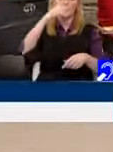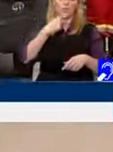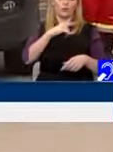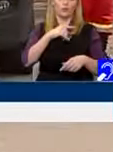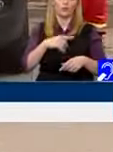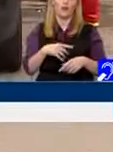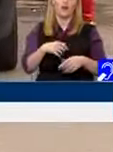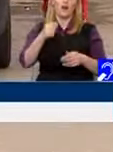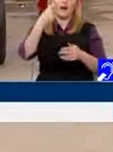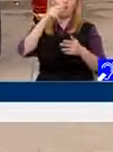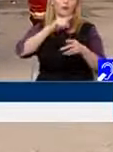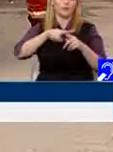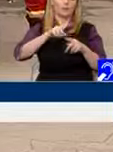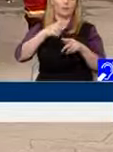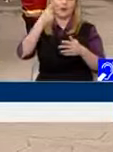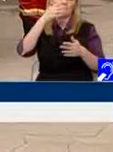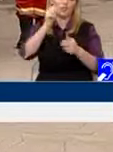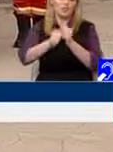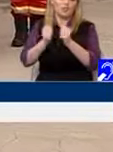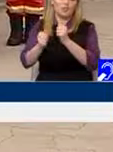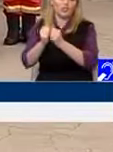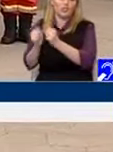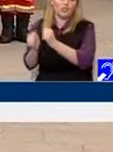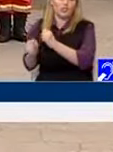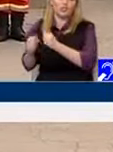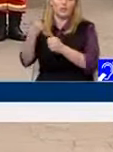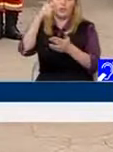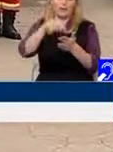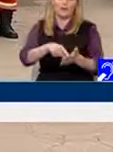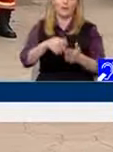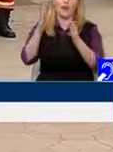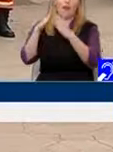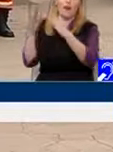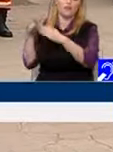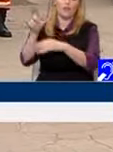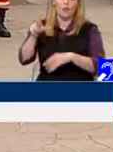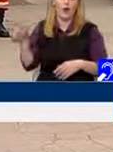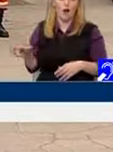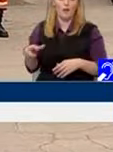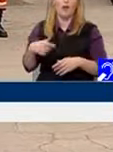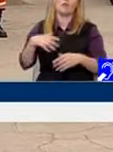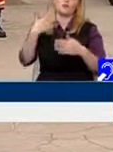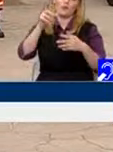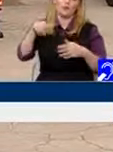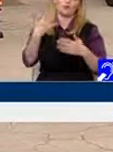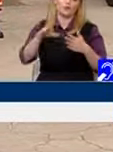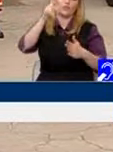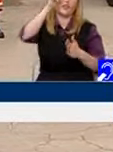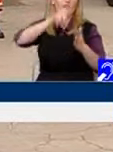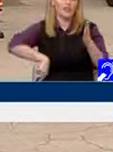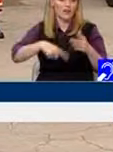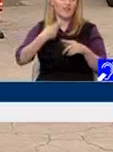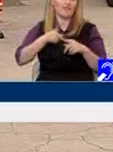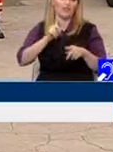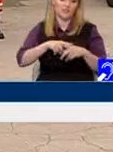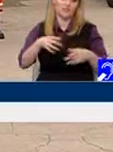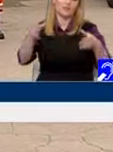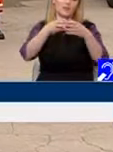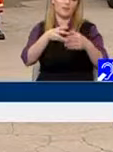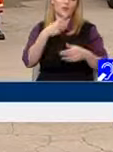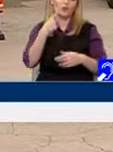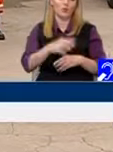ajungă tot mai des în casele oamenilor și le-au câștigat încrederea. Astăzi, în ajutorul oamenilor, ajung 10 ambulanțe SMURD,